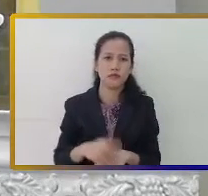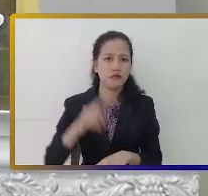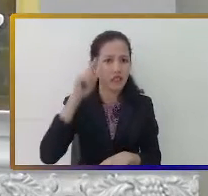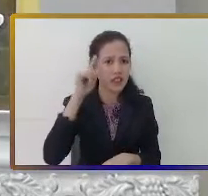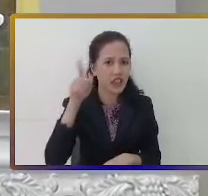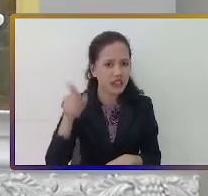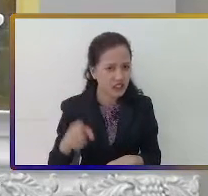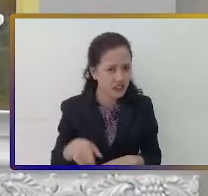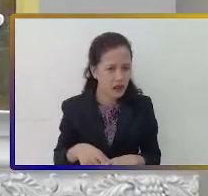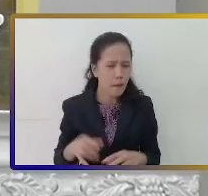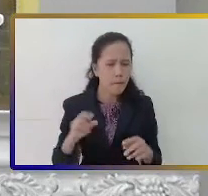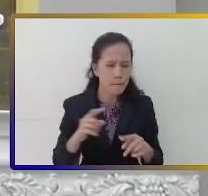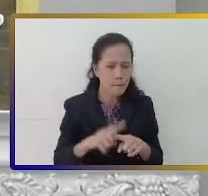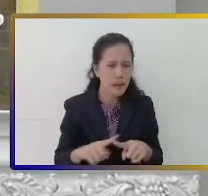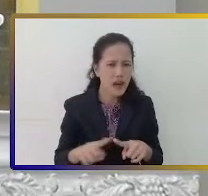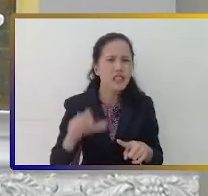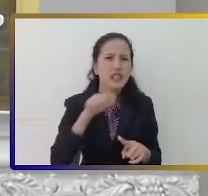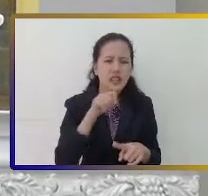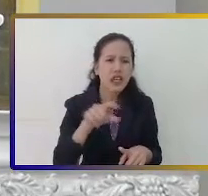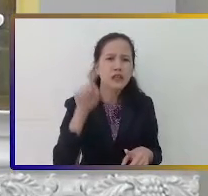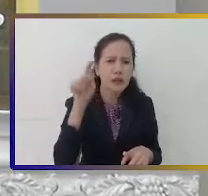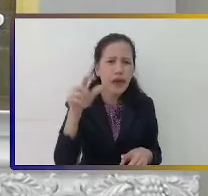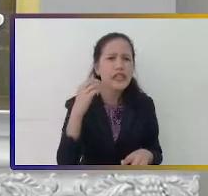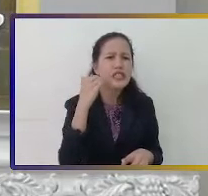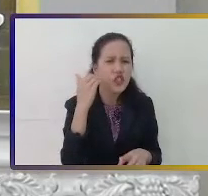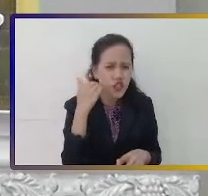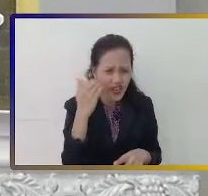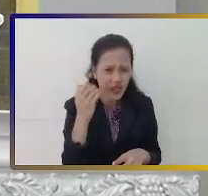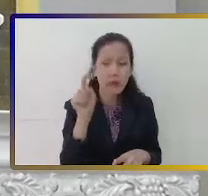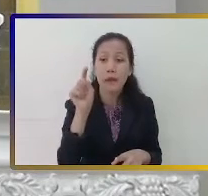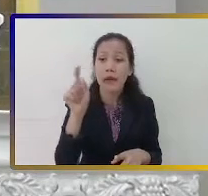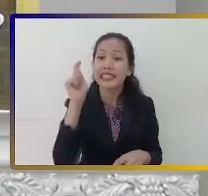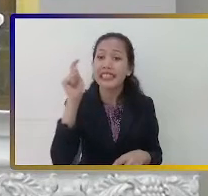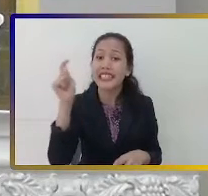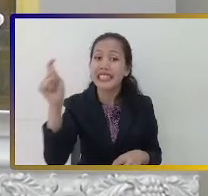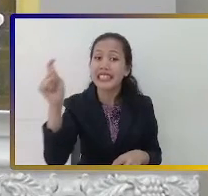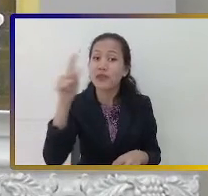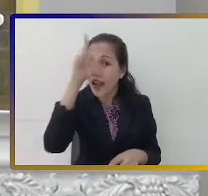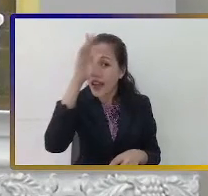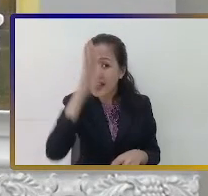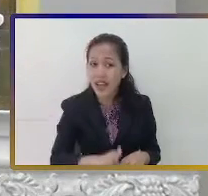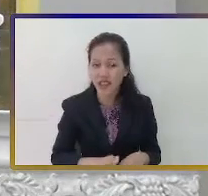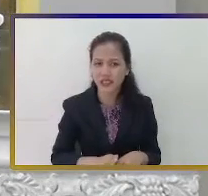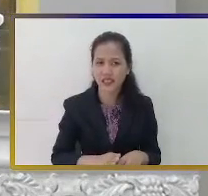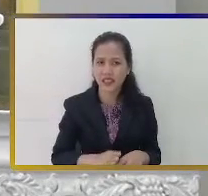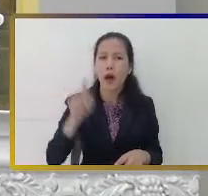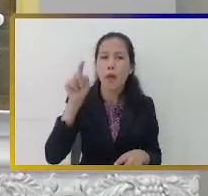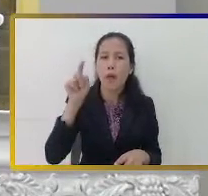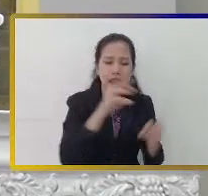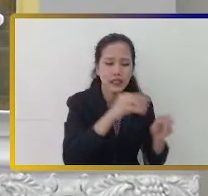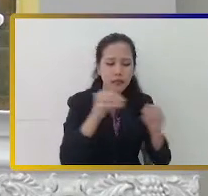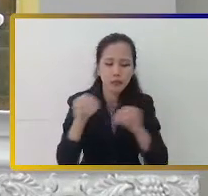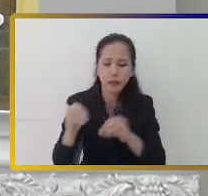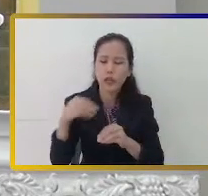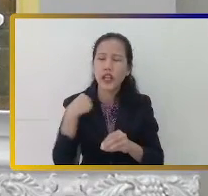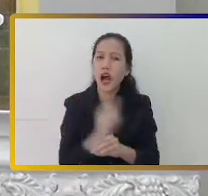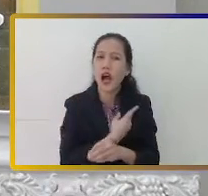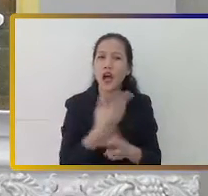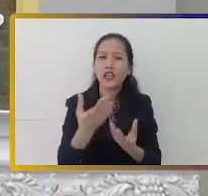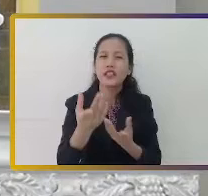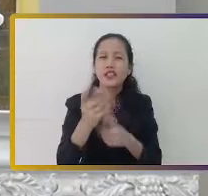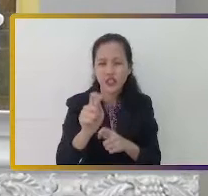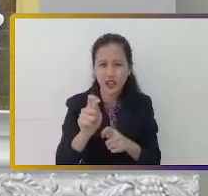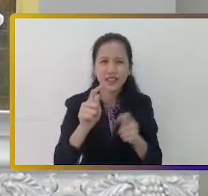trust and confidence sa Diyos na lumikha sa atin. That's why, kapatid, ang family po natin yun, umaasa na lang po kay